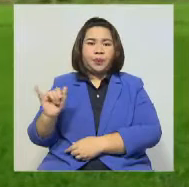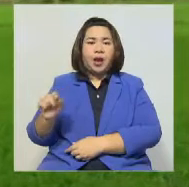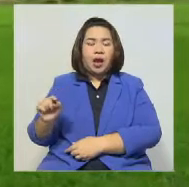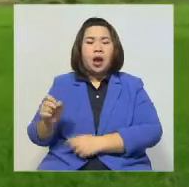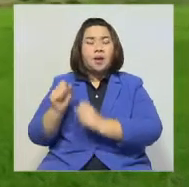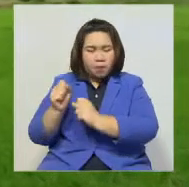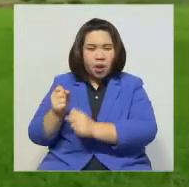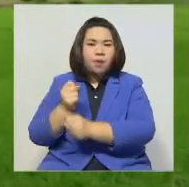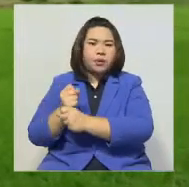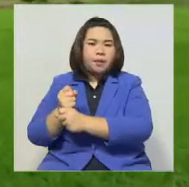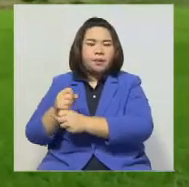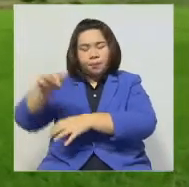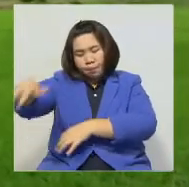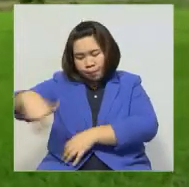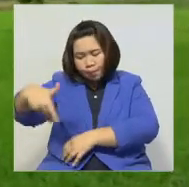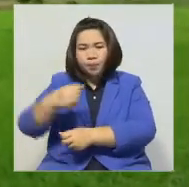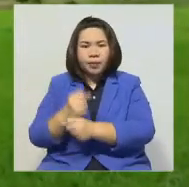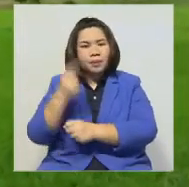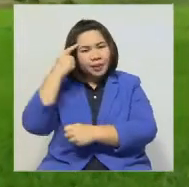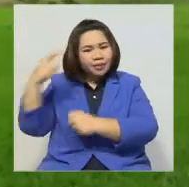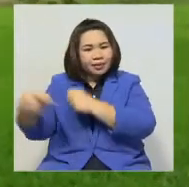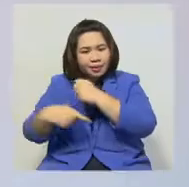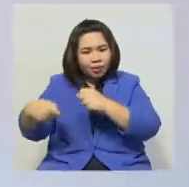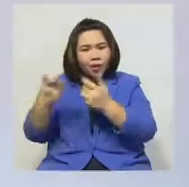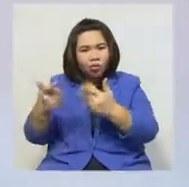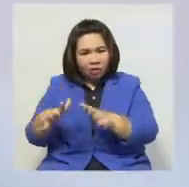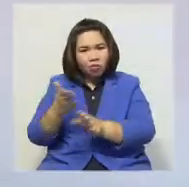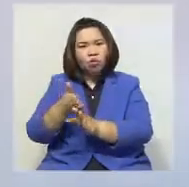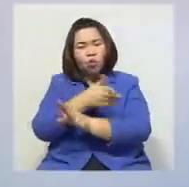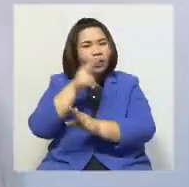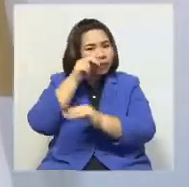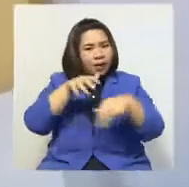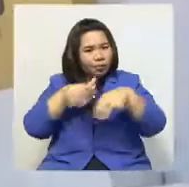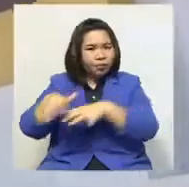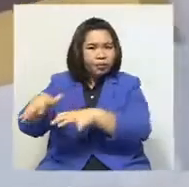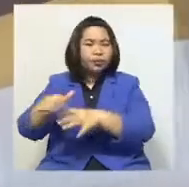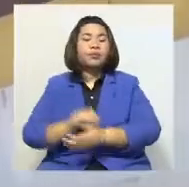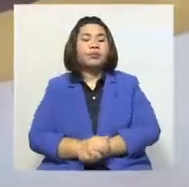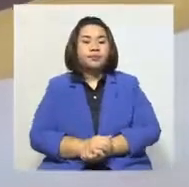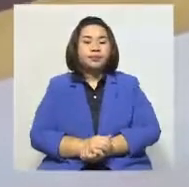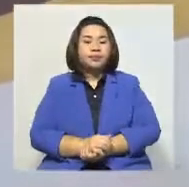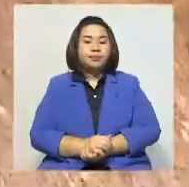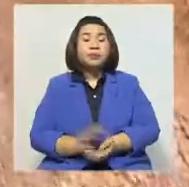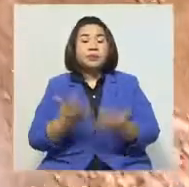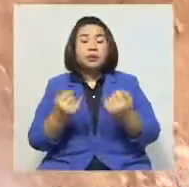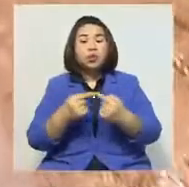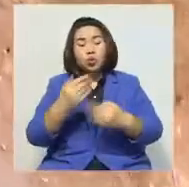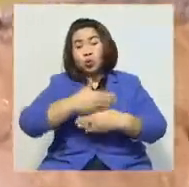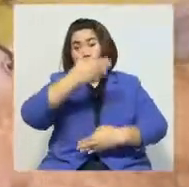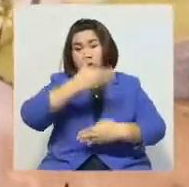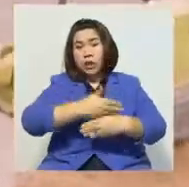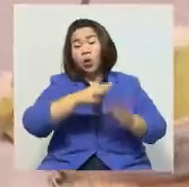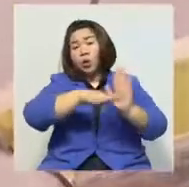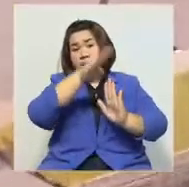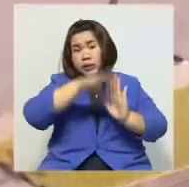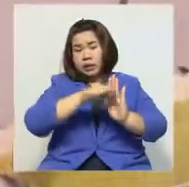เกี่ยวและอยู่บนพื้นที่ดอนคาดว่าจะเก็บเกี่ยวแล้วเสร็จก่อนน้ำหลักเข้าท่วมอย่างแน่นอนนะครับส่วนสถานการณ์น้ำในเขื่อนหลักในภาคเหนือต